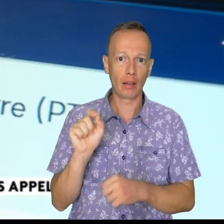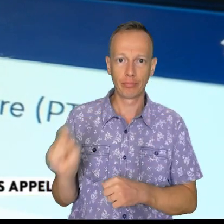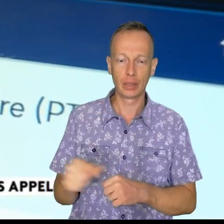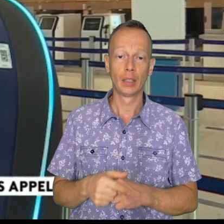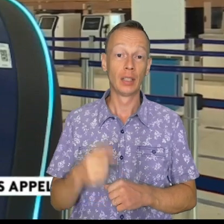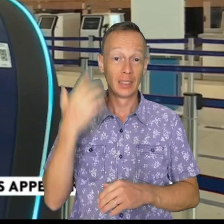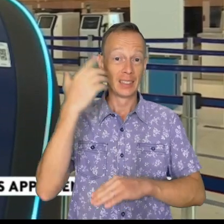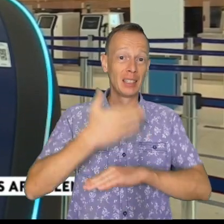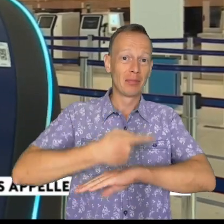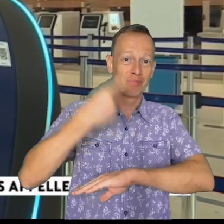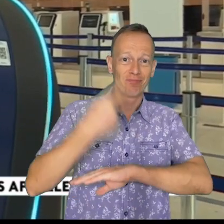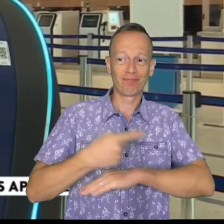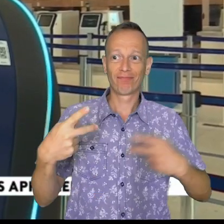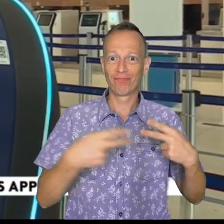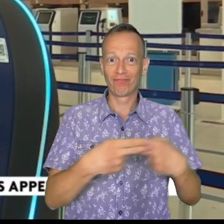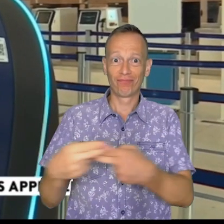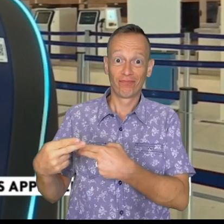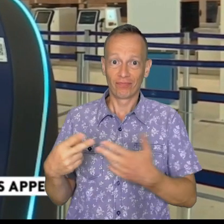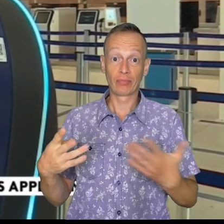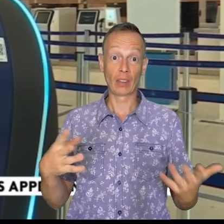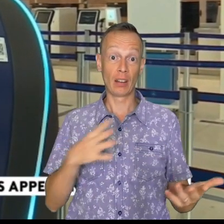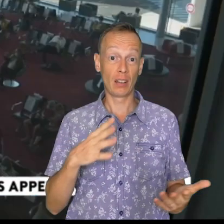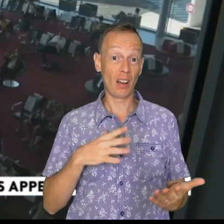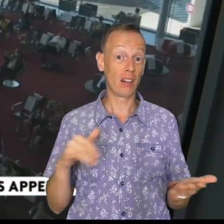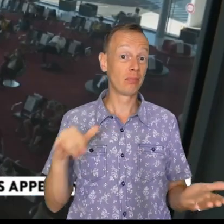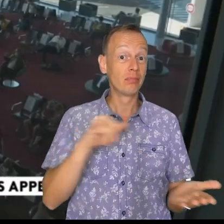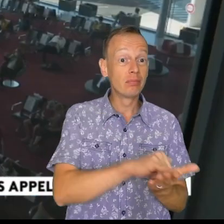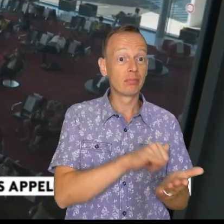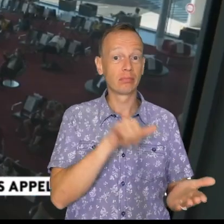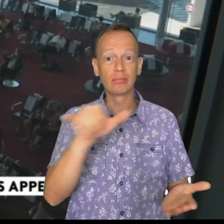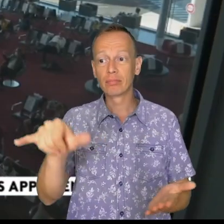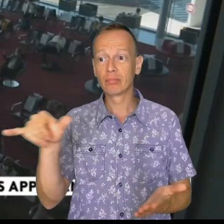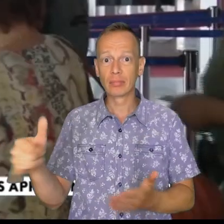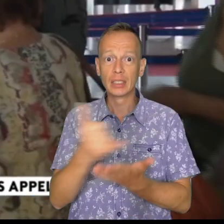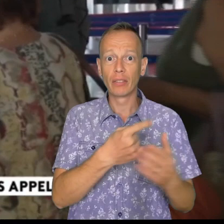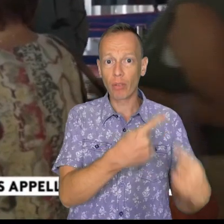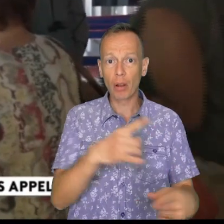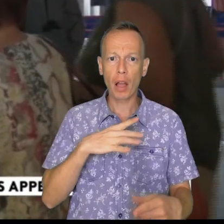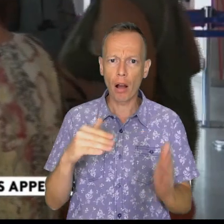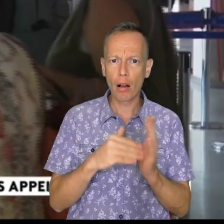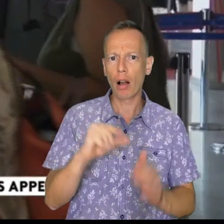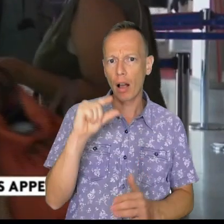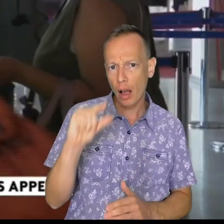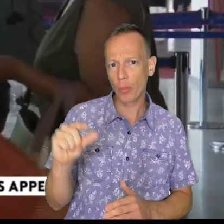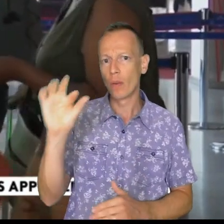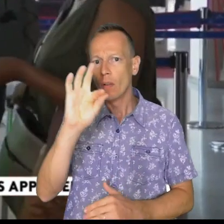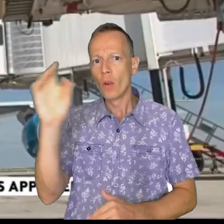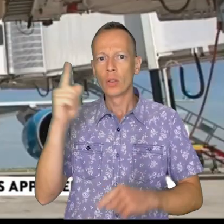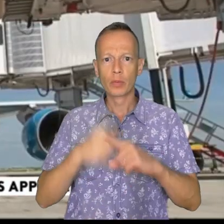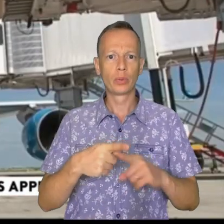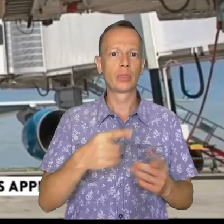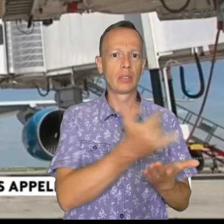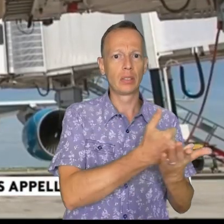raisons sanitaires, les compagnies aériennes qui desservent les Outre-mer assurent tant bien que mal encore des vols entre l'Hexagone et chacun des